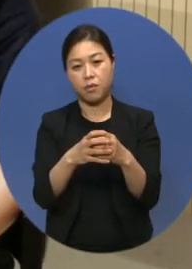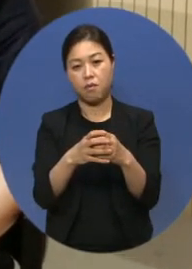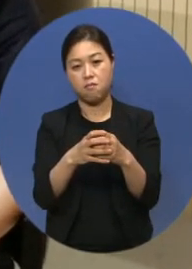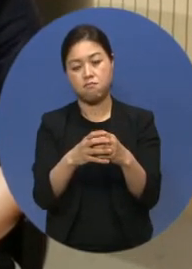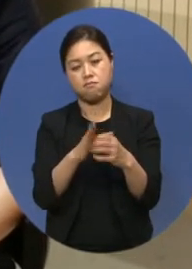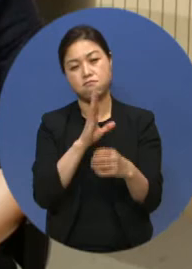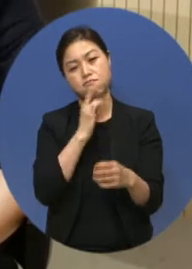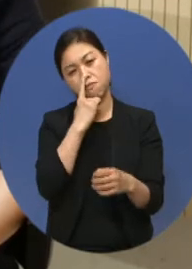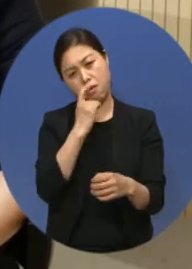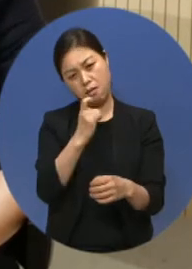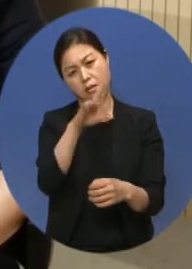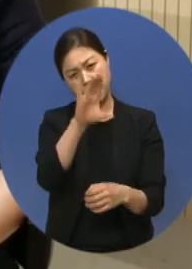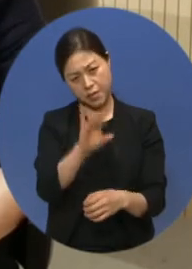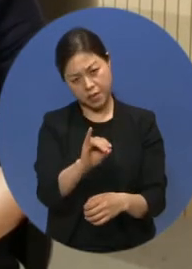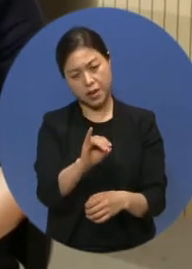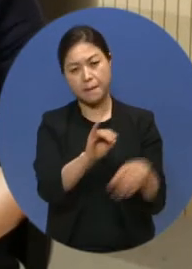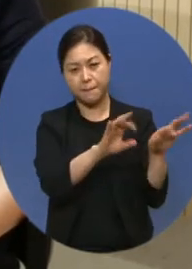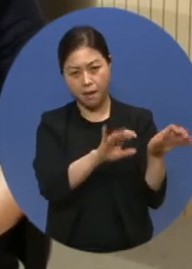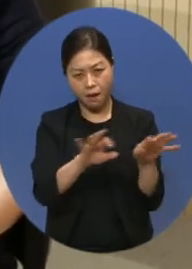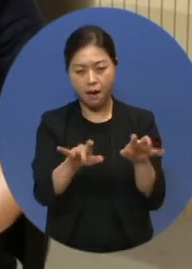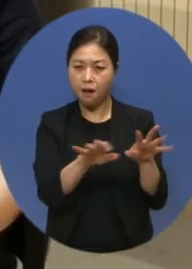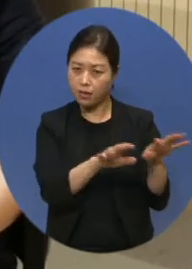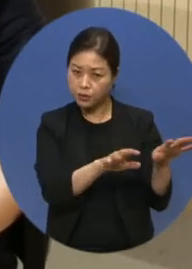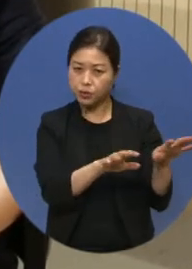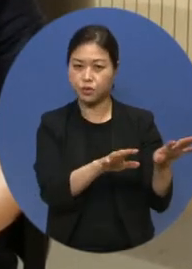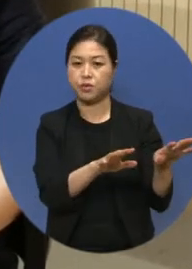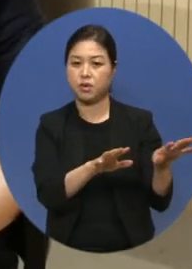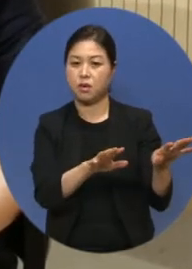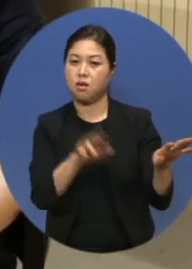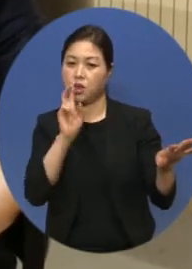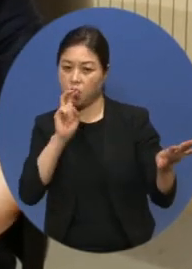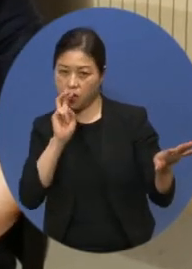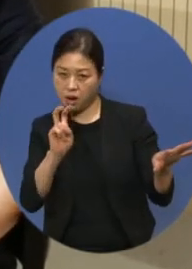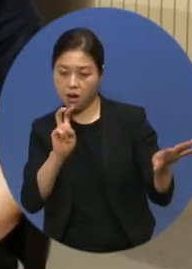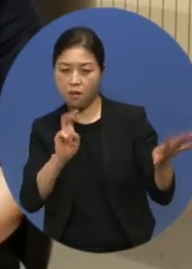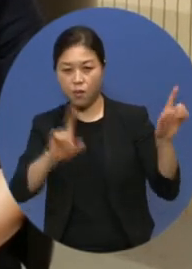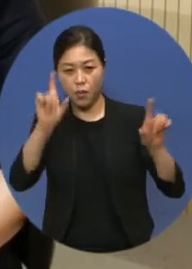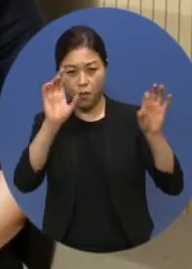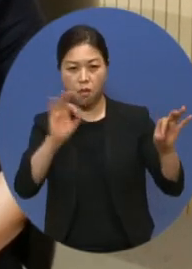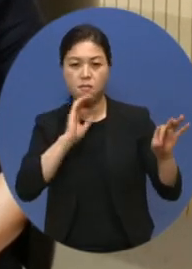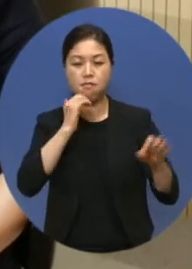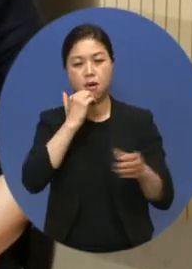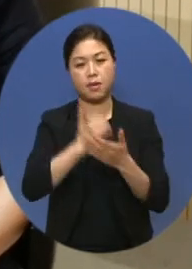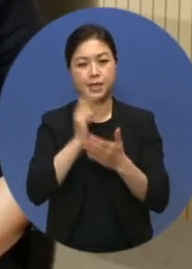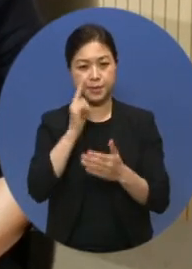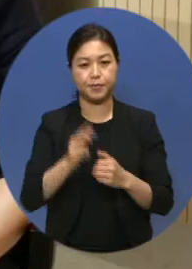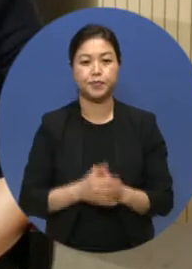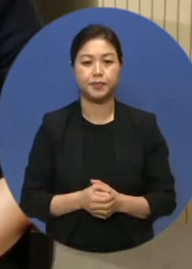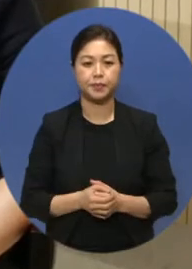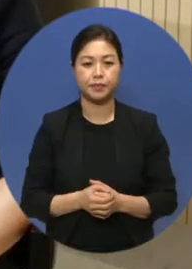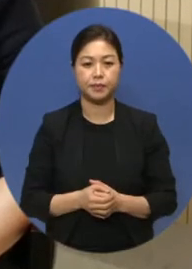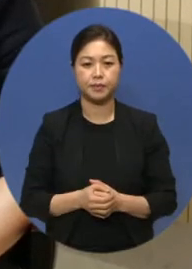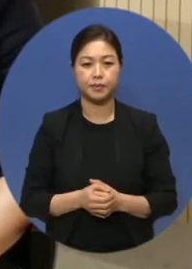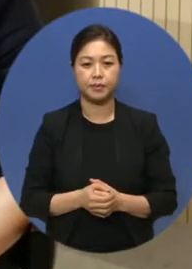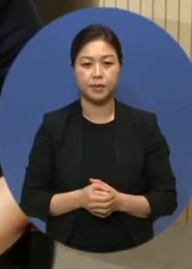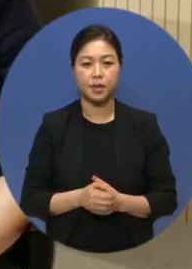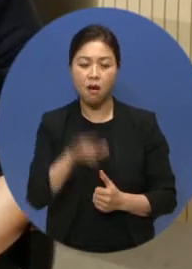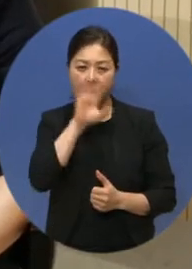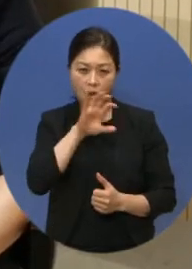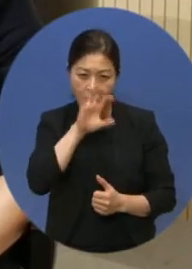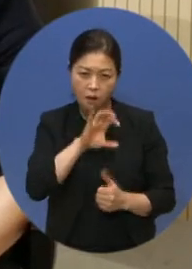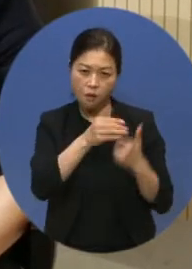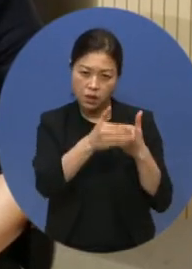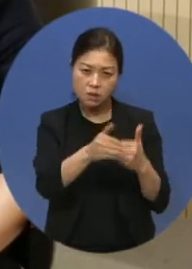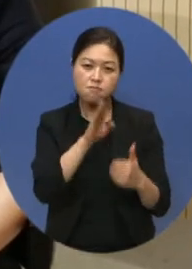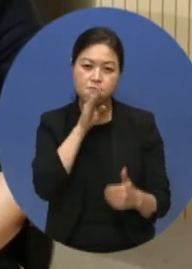앙상블과 이 반주와 너무 감동적인 무대를 만들었는데, 그때 훈련하는 과정도 너무,